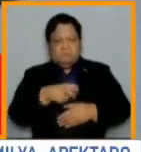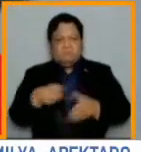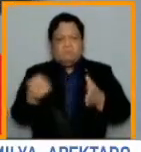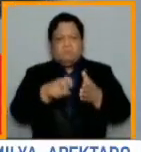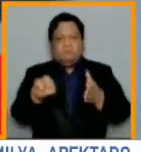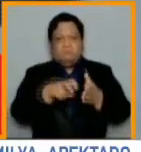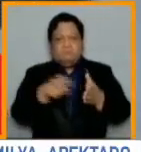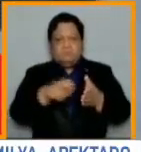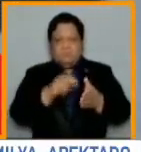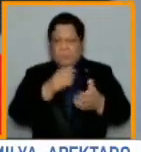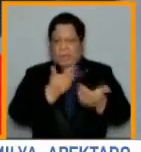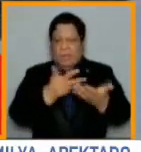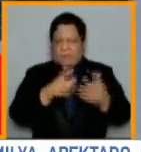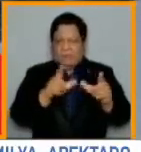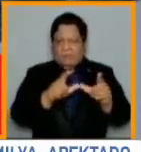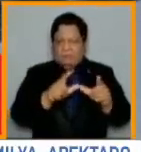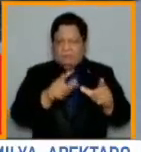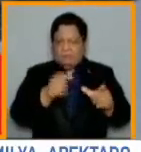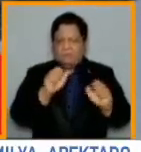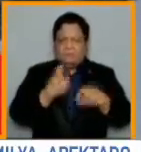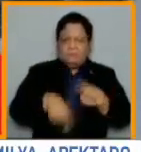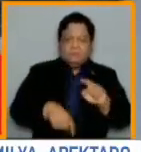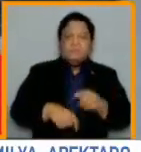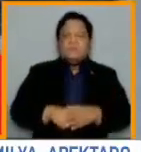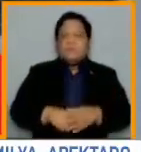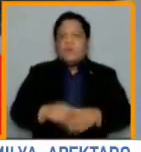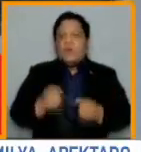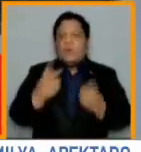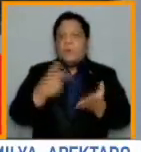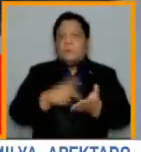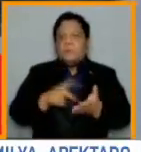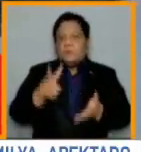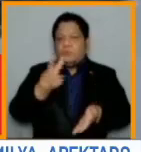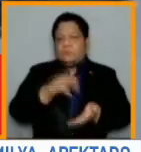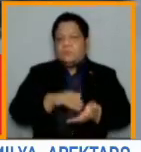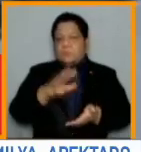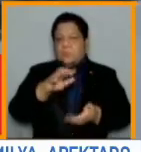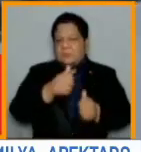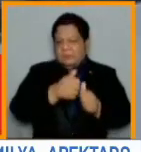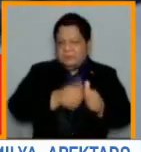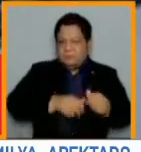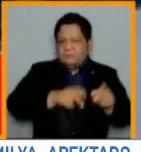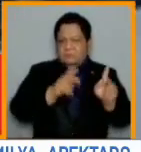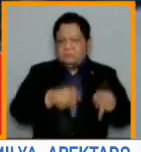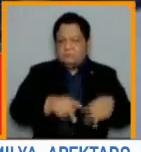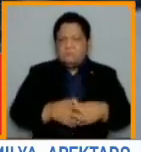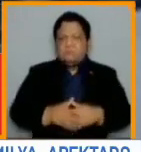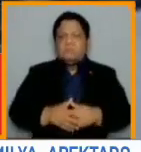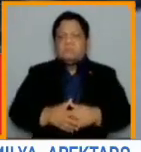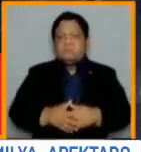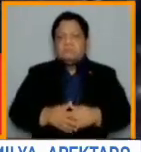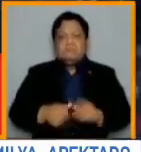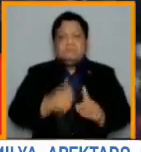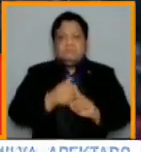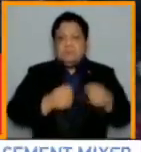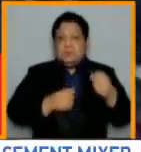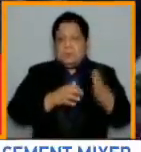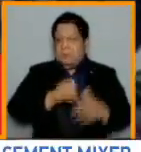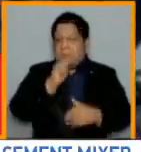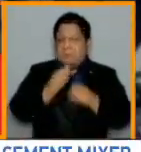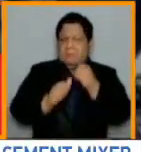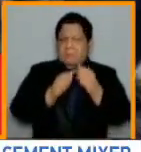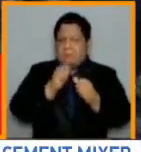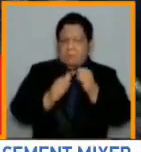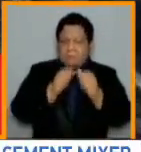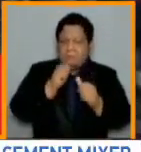Valenzuela. 2,500 pesos daw ang singil kada pasahero. Pero itinatanggihan ng driver, pati mga, ang sabi niya,